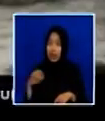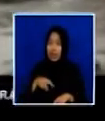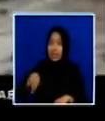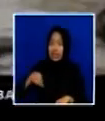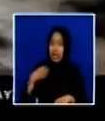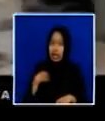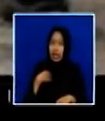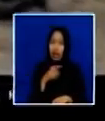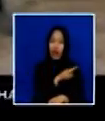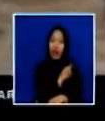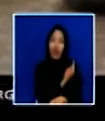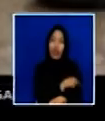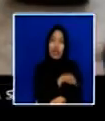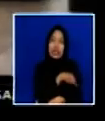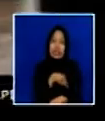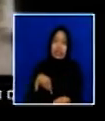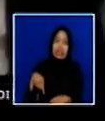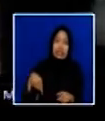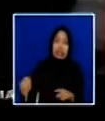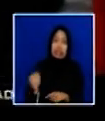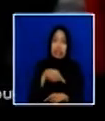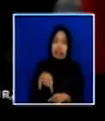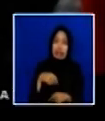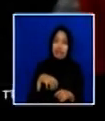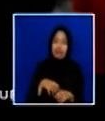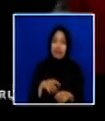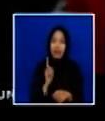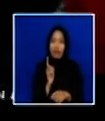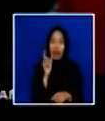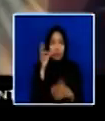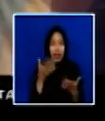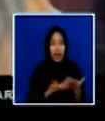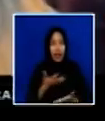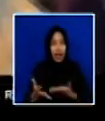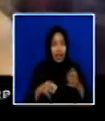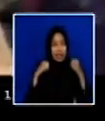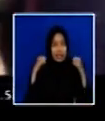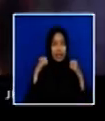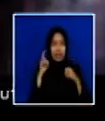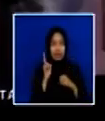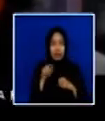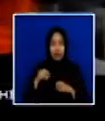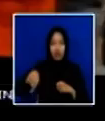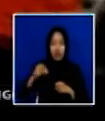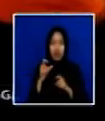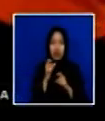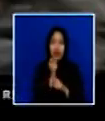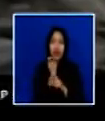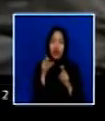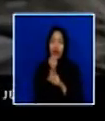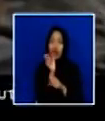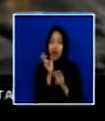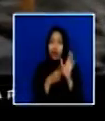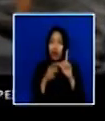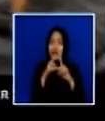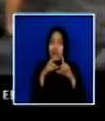dokter keliling untuk memberikan pelayanan medis di daerah terpencil salah satunya di Dusun bondeli yang berada di seberang sungai lupa ini